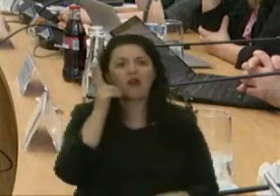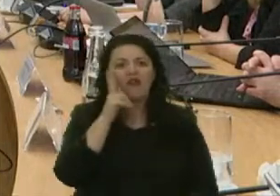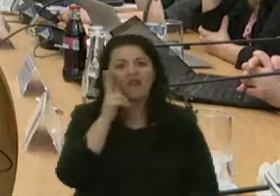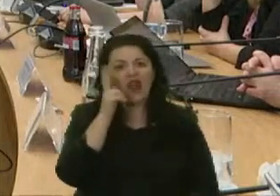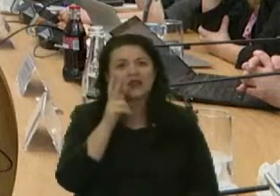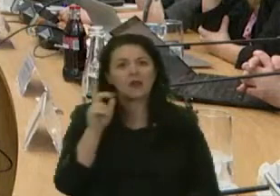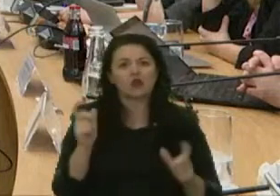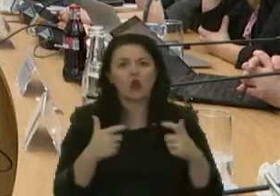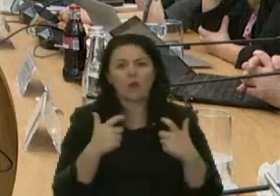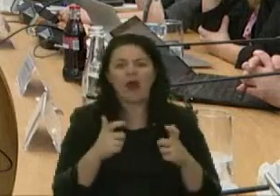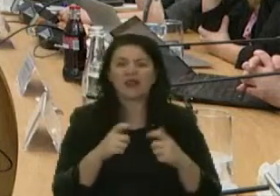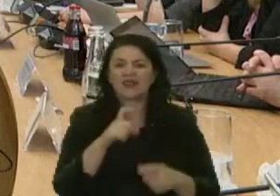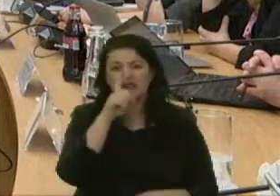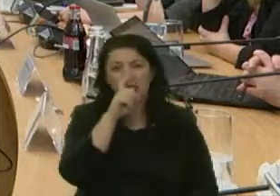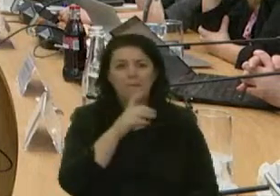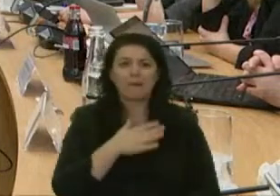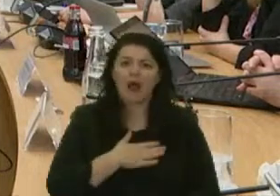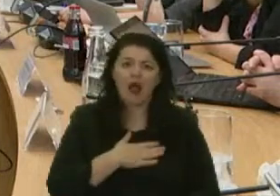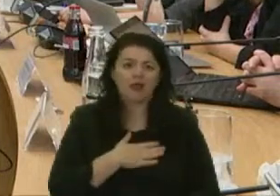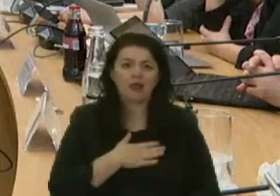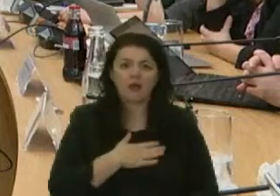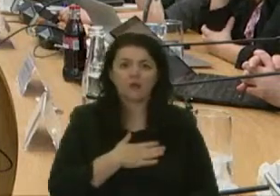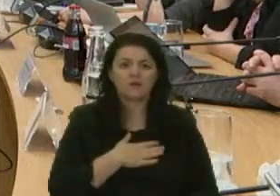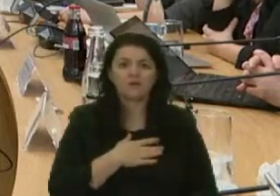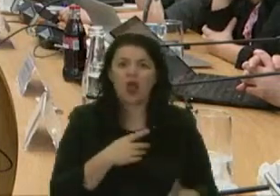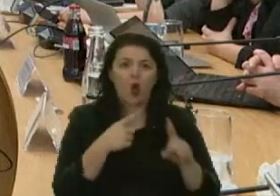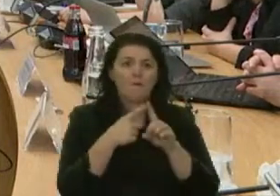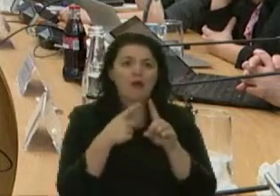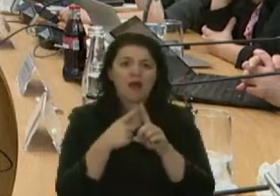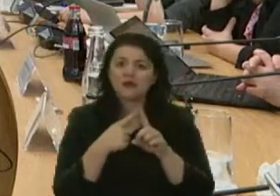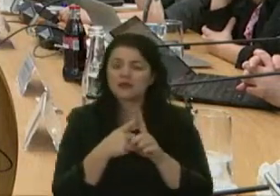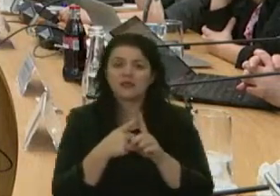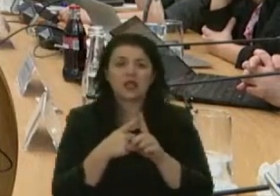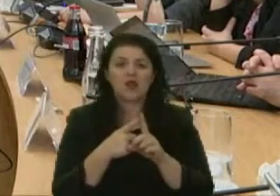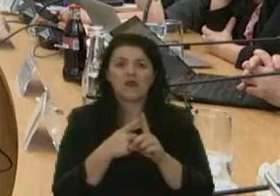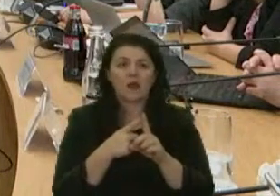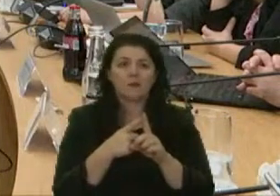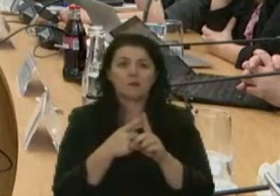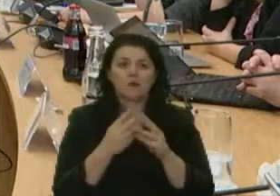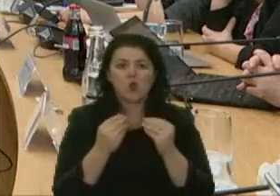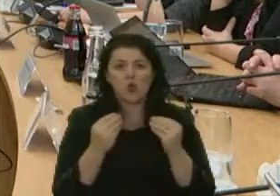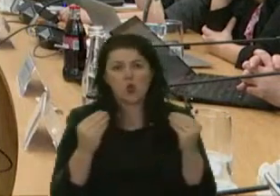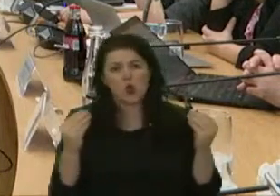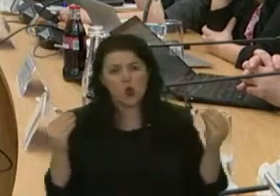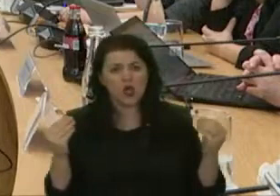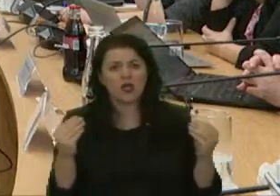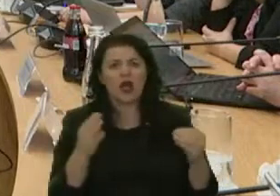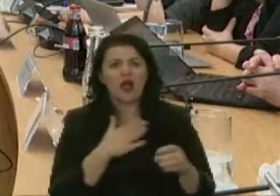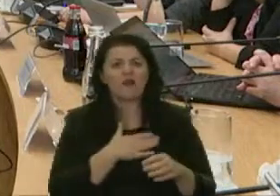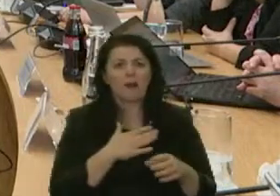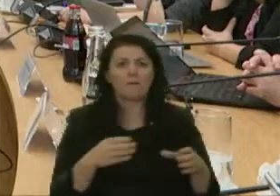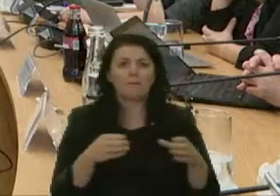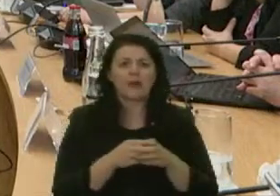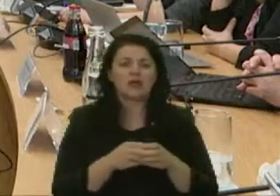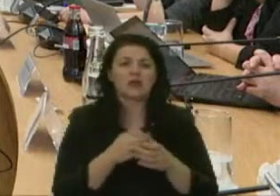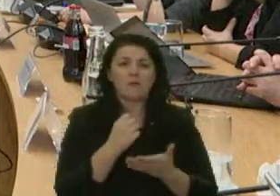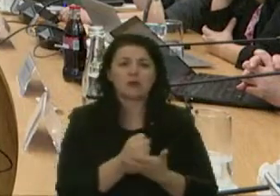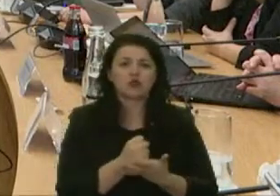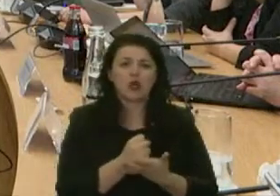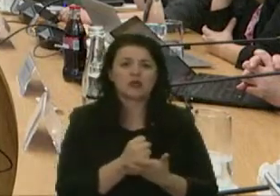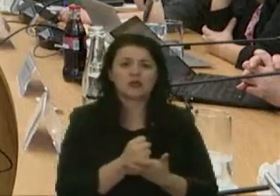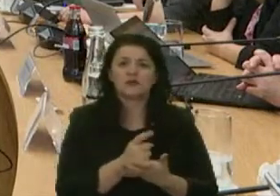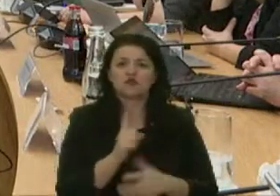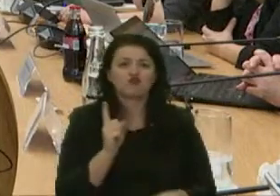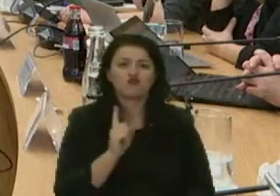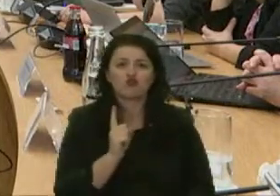parcuri Și din păcate și plus alte obiective pe care le am avut și le avem prinse în buget Din